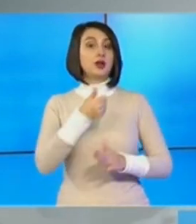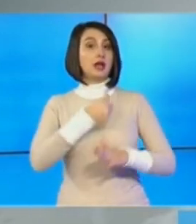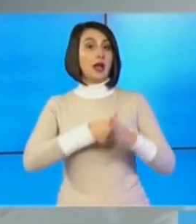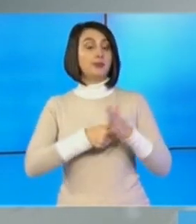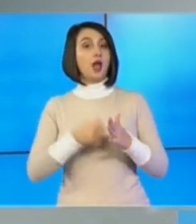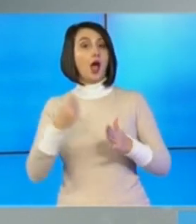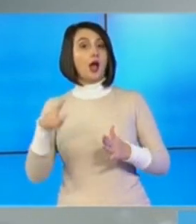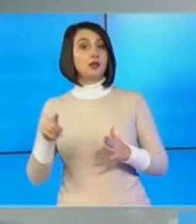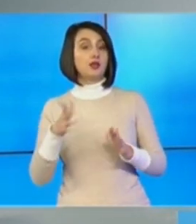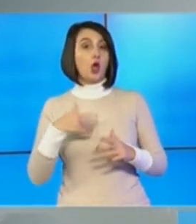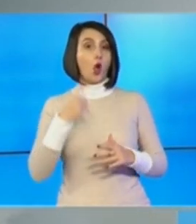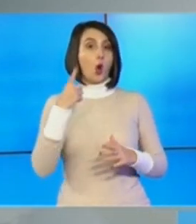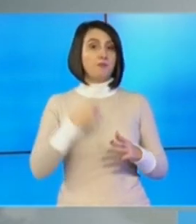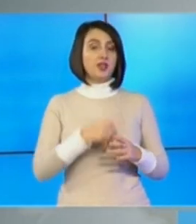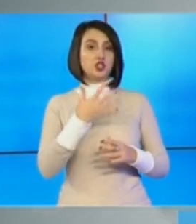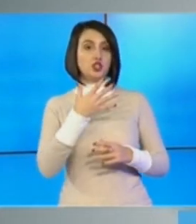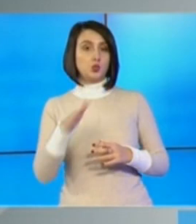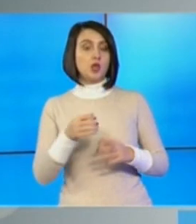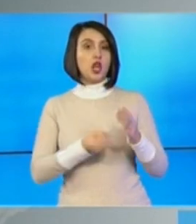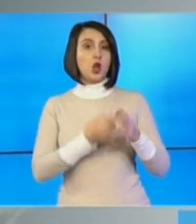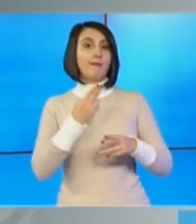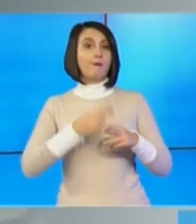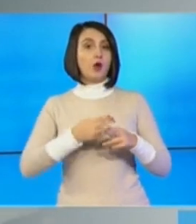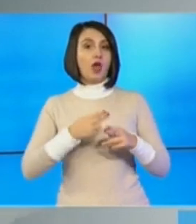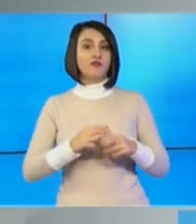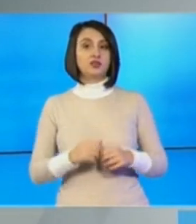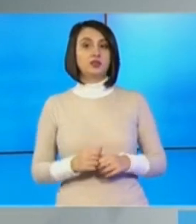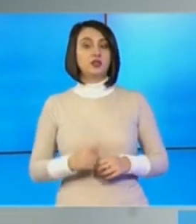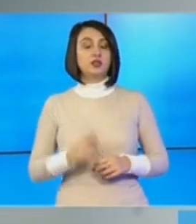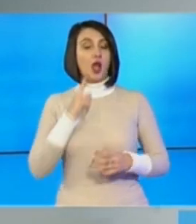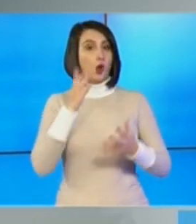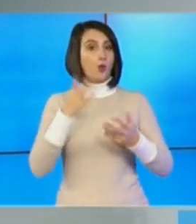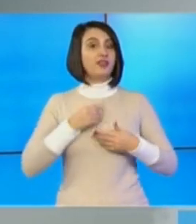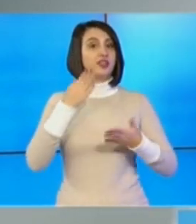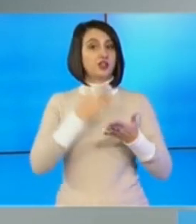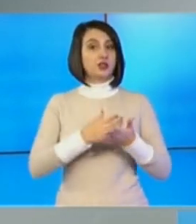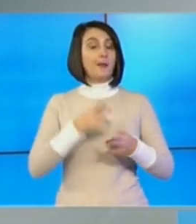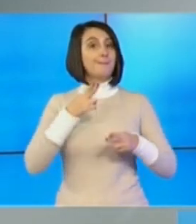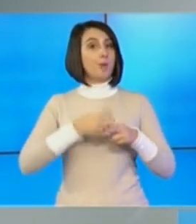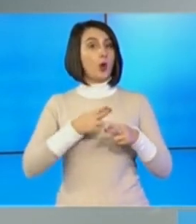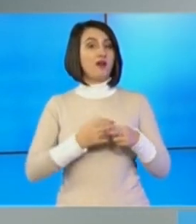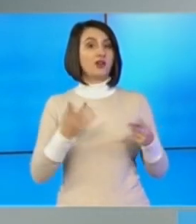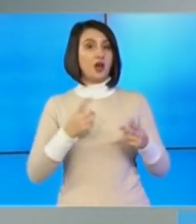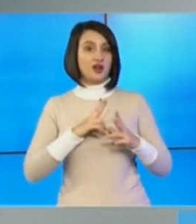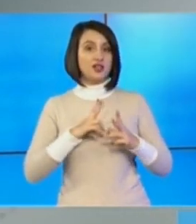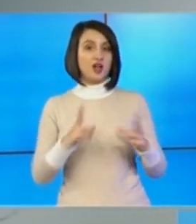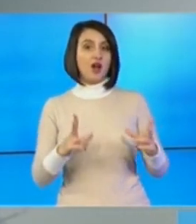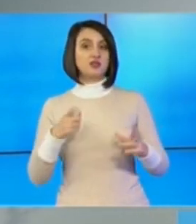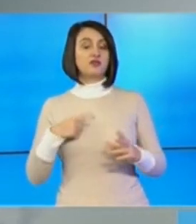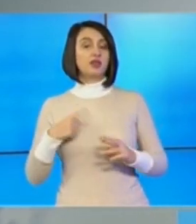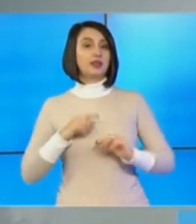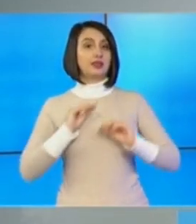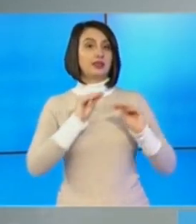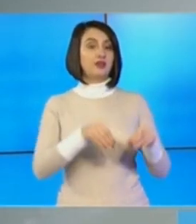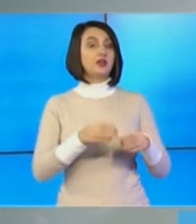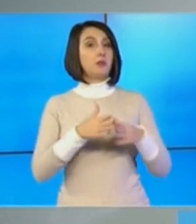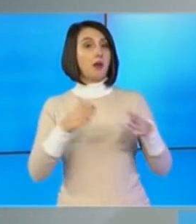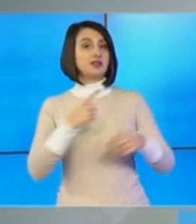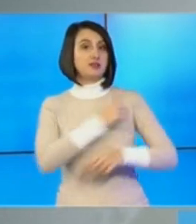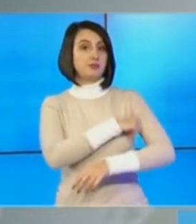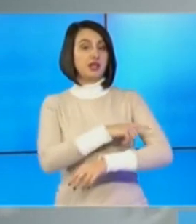capitală alte aproape 1500 de noi îmbolnăviri. Așa că s-a luat decizia ca pacienții aflați în stare gravă să fie transferați la